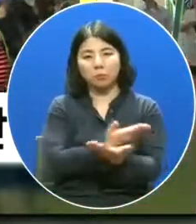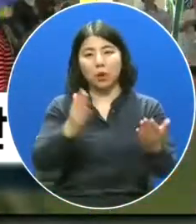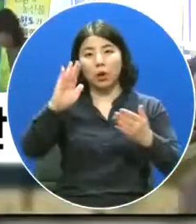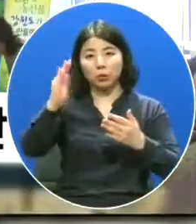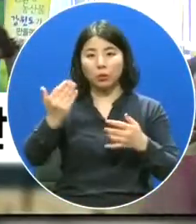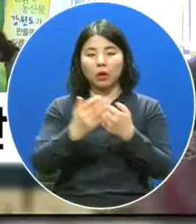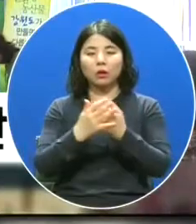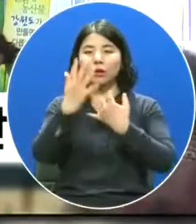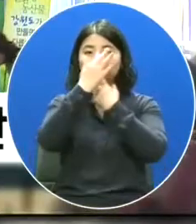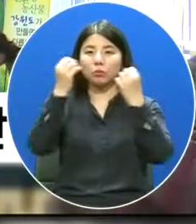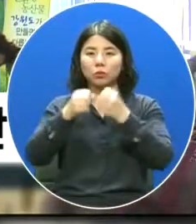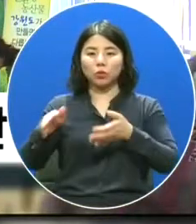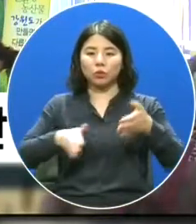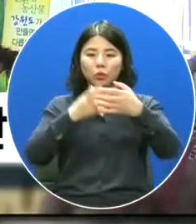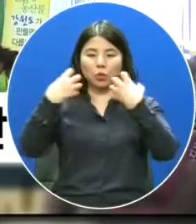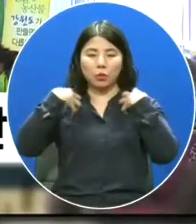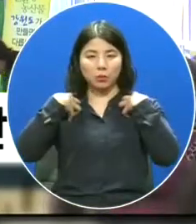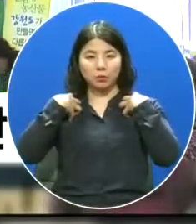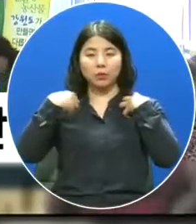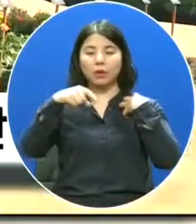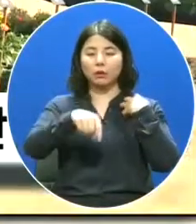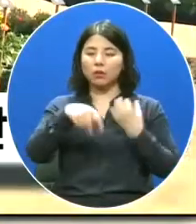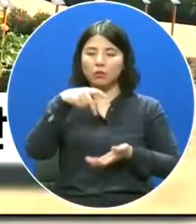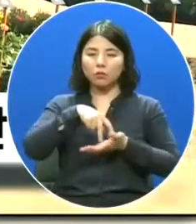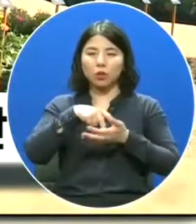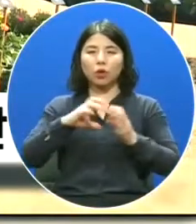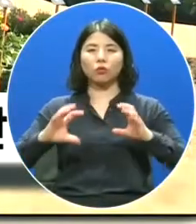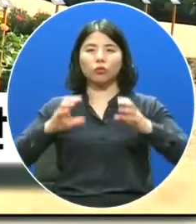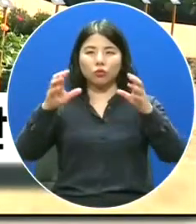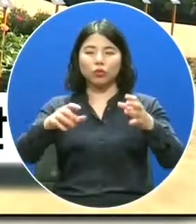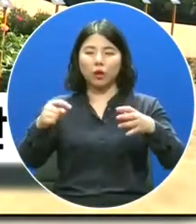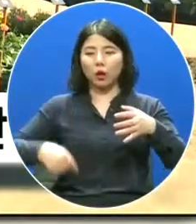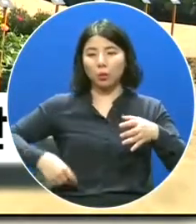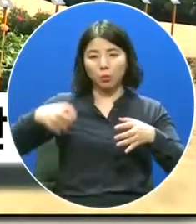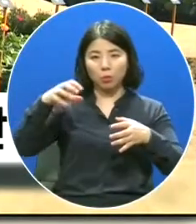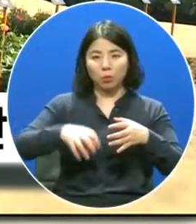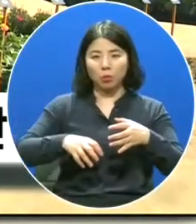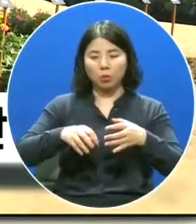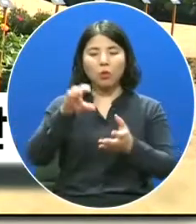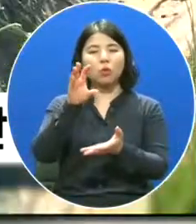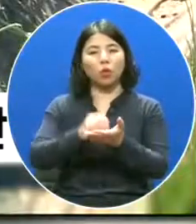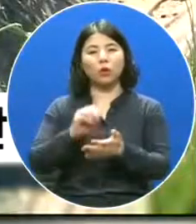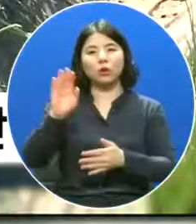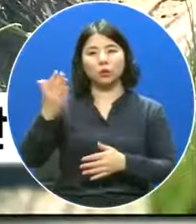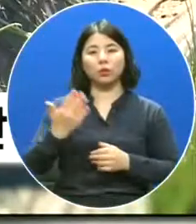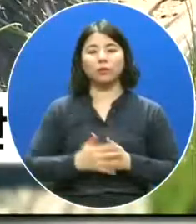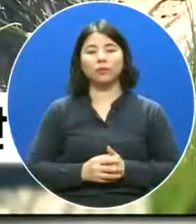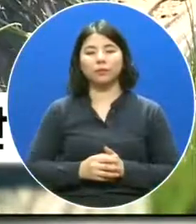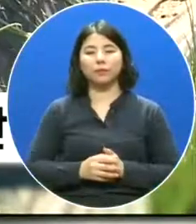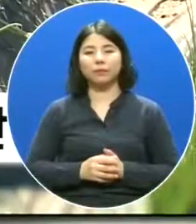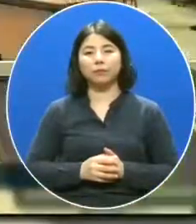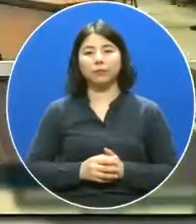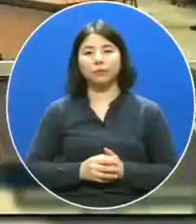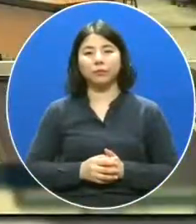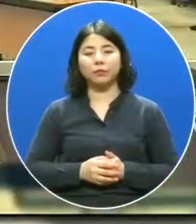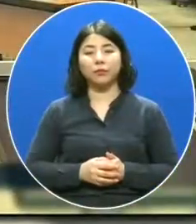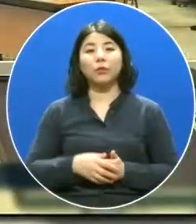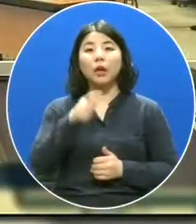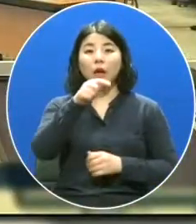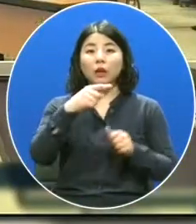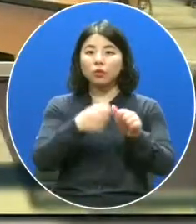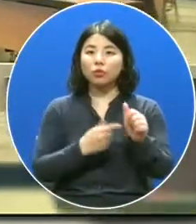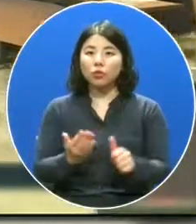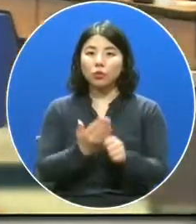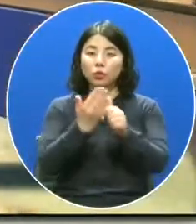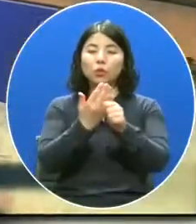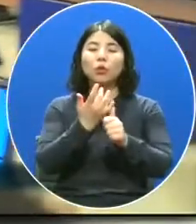위한 것으로서 충청북도 차원에서 국제적인 공조의 노력이 또 하나의 과제로 요구됩니다.